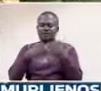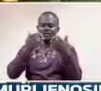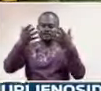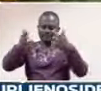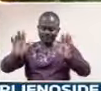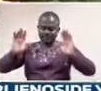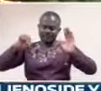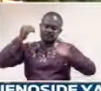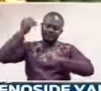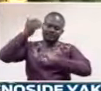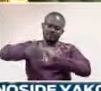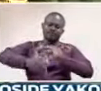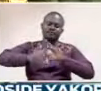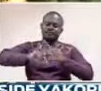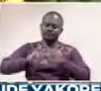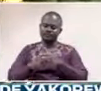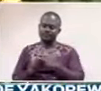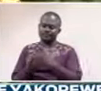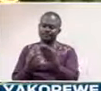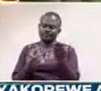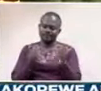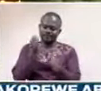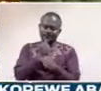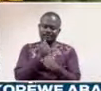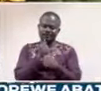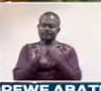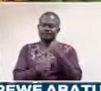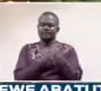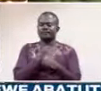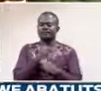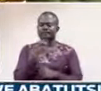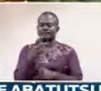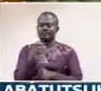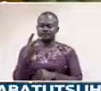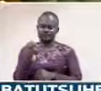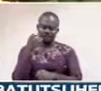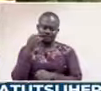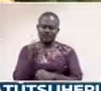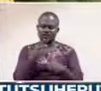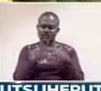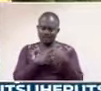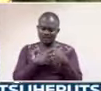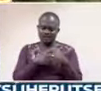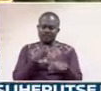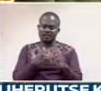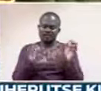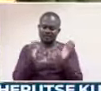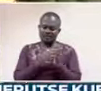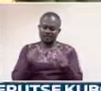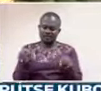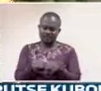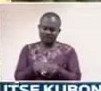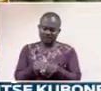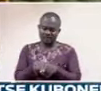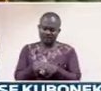bakarangira, hanyuma tukabona gutangira kubakoze mu mwaka wa 2020 mu kwezi kwa 7. Ariko nkuko